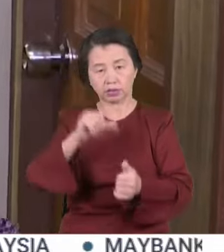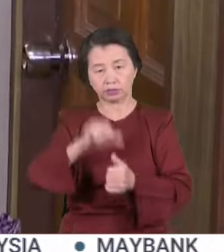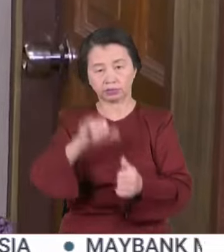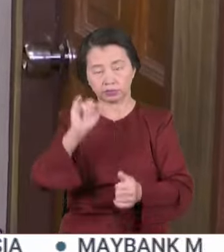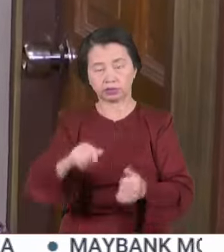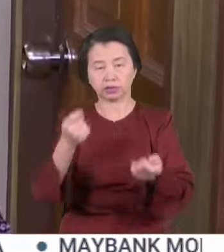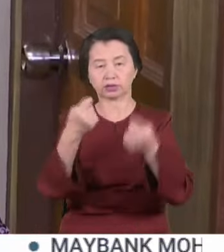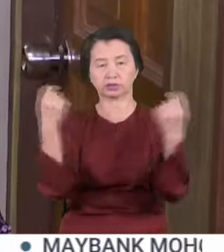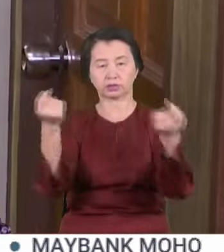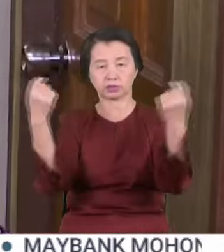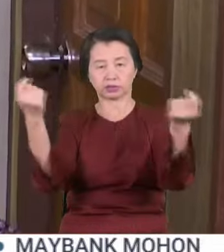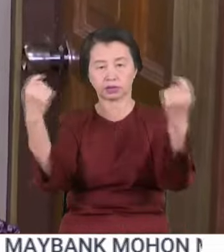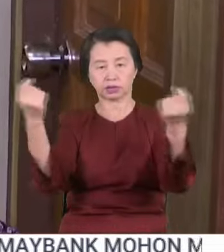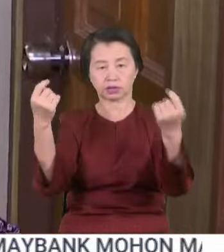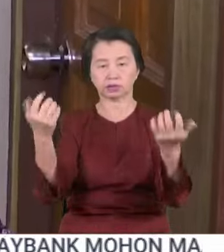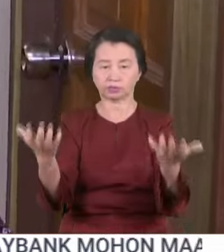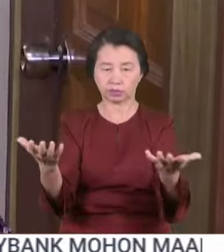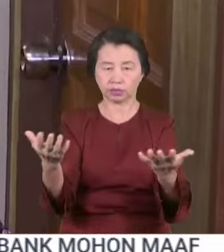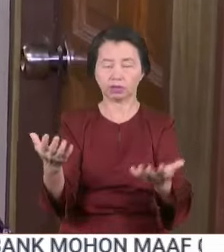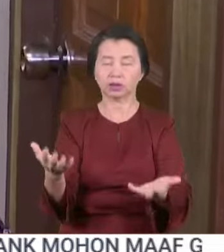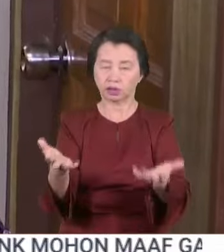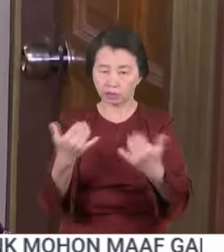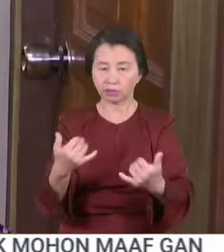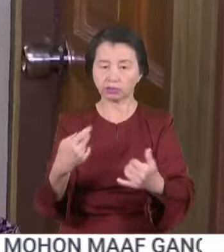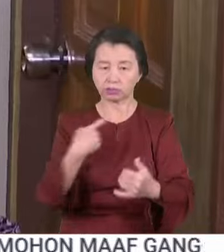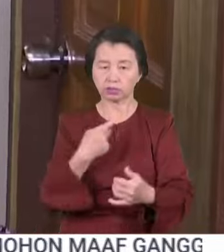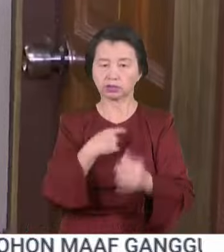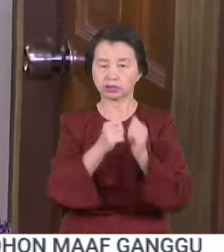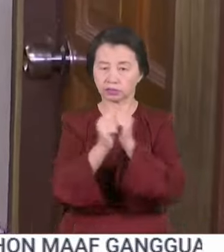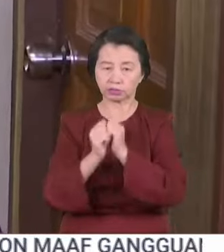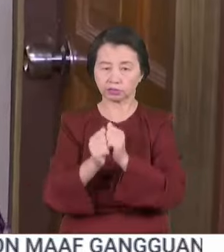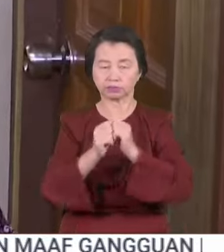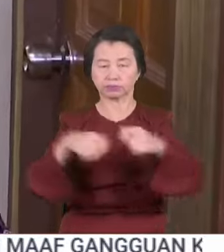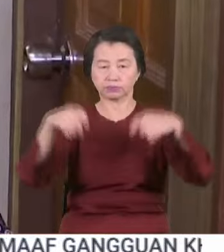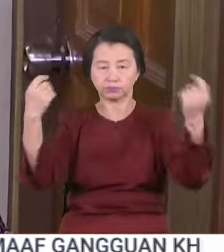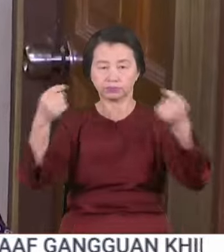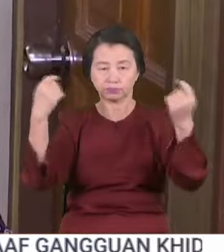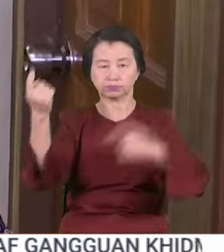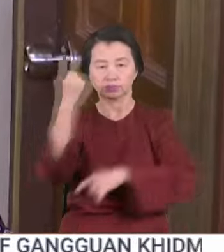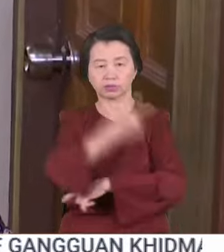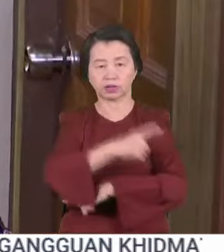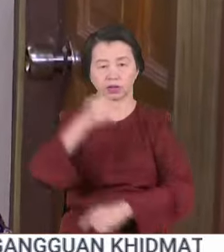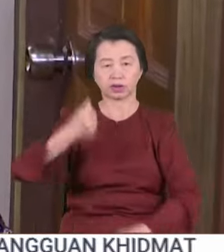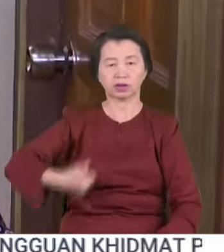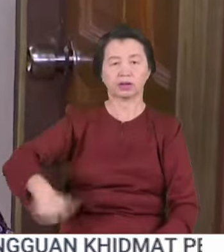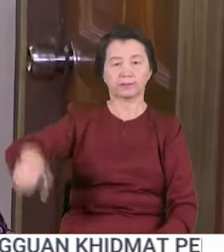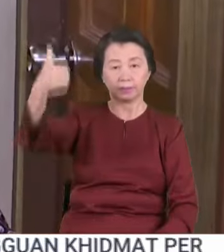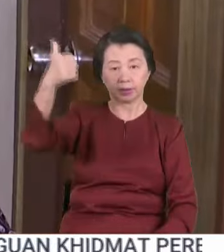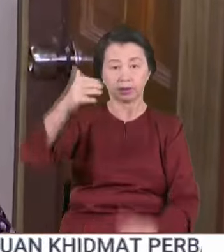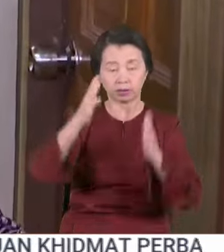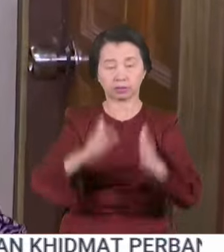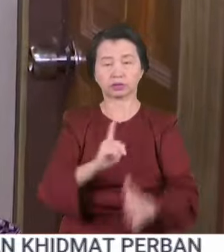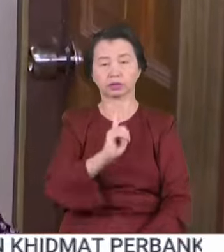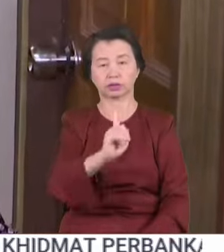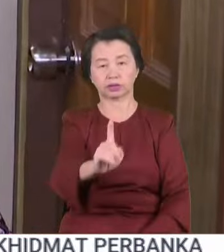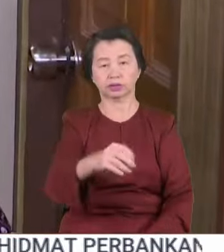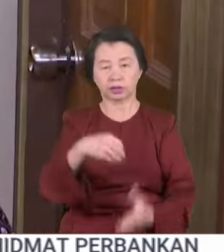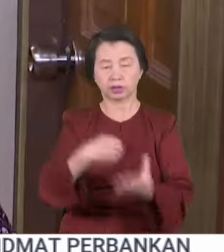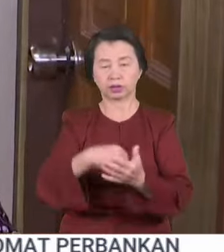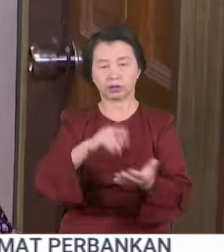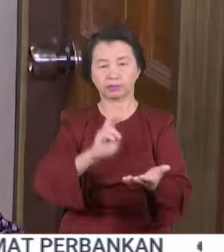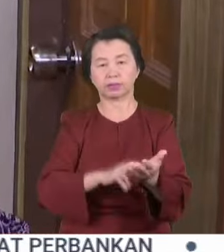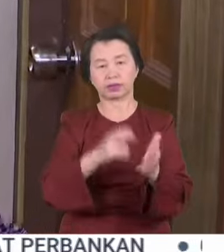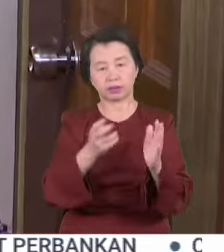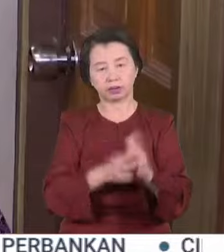yang meraikannya. Oleh itu, mari kita sama-sama meraikan hari kemenangan umat Islam ini dalam